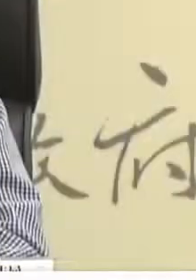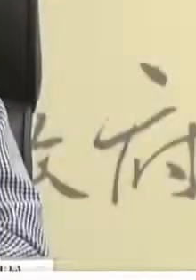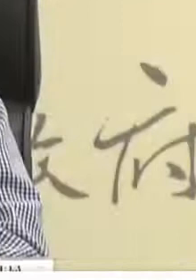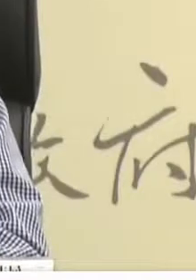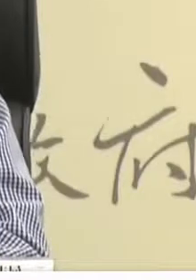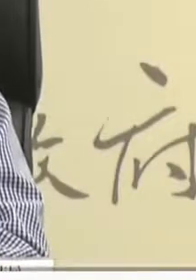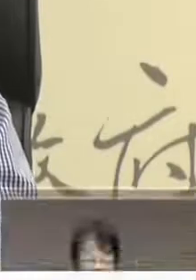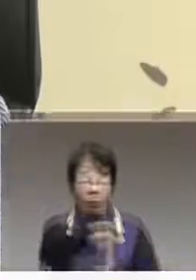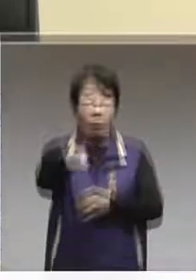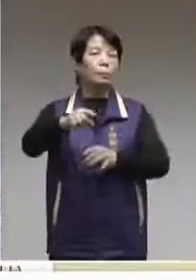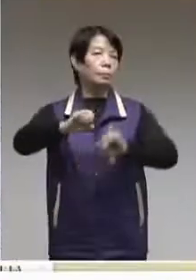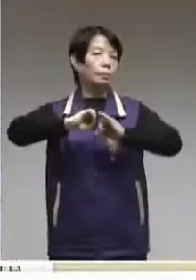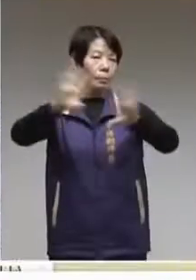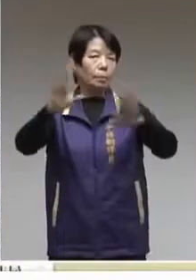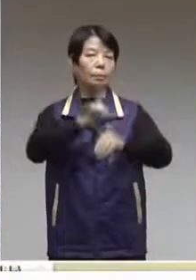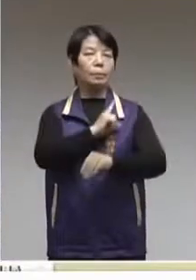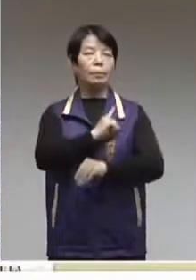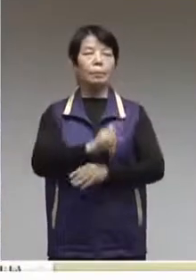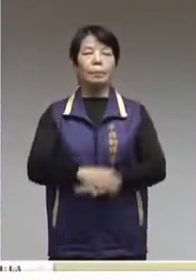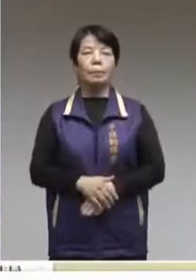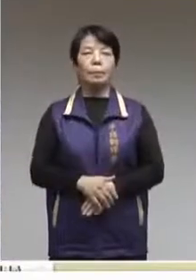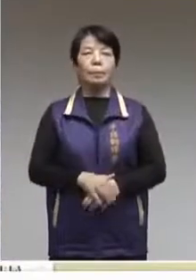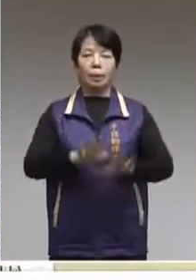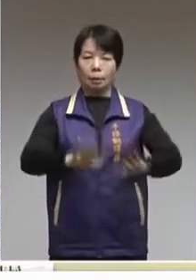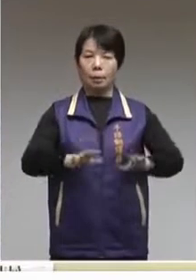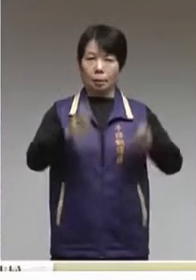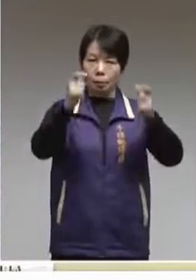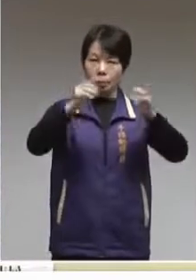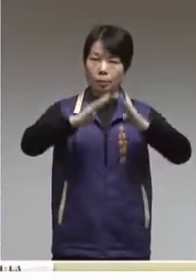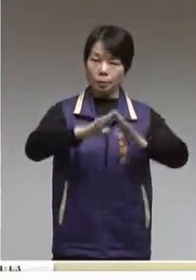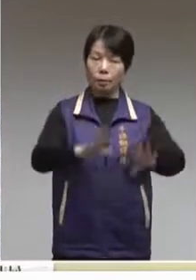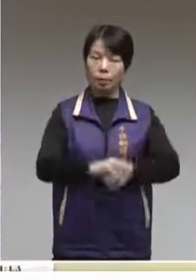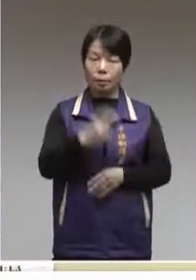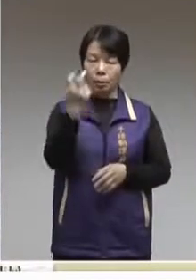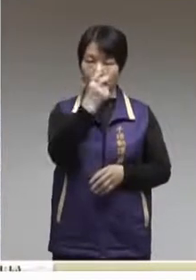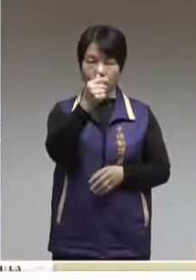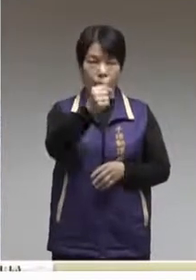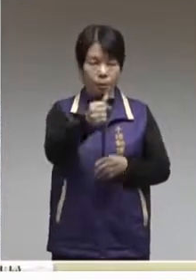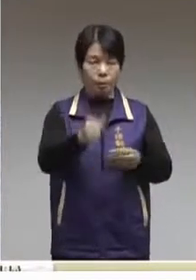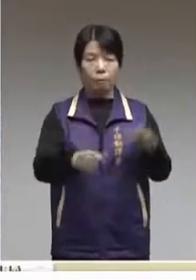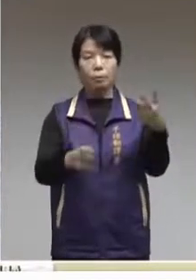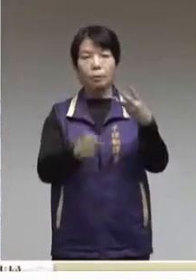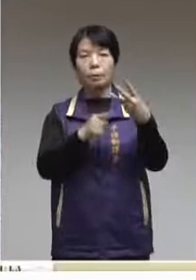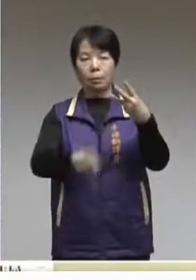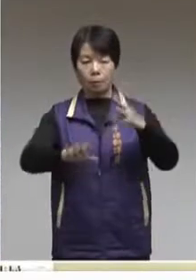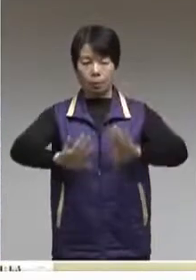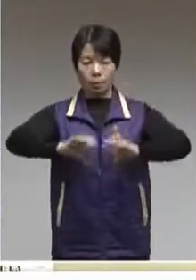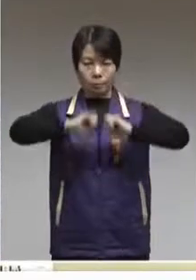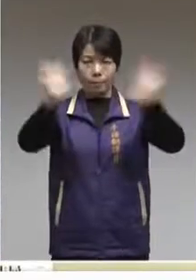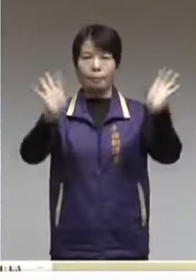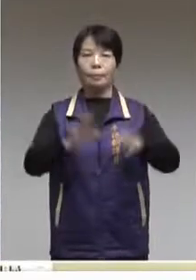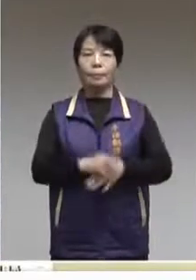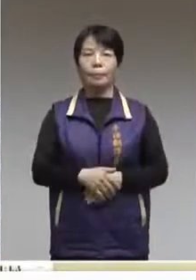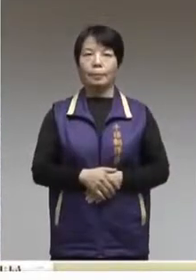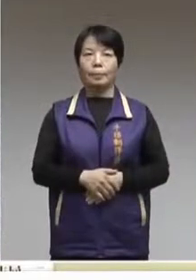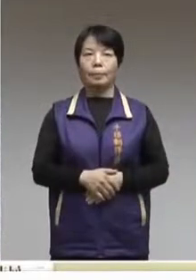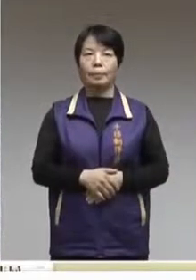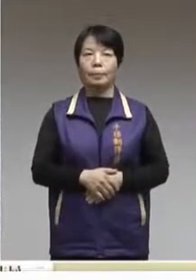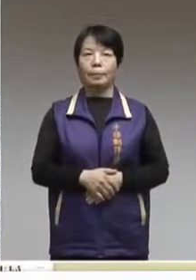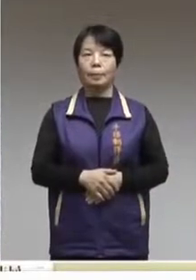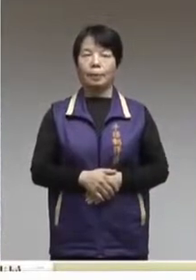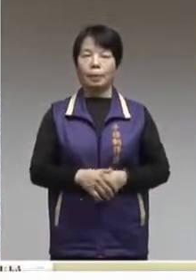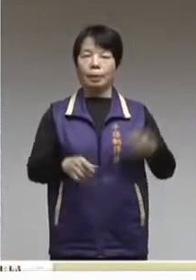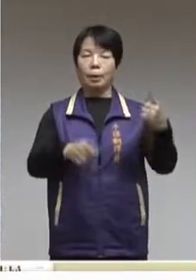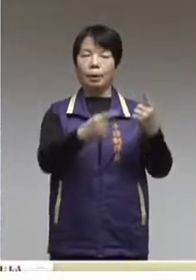主公布。那正式在我们这边确诊的有3例，在今天我们一并公布。我们首先讲